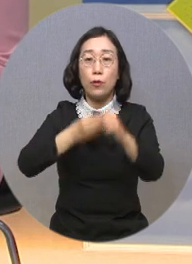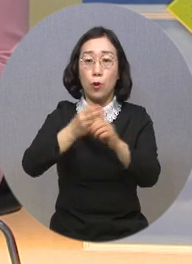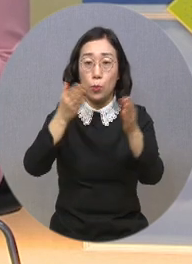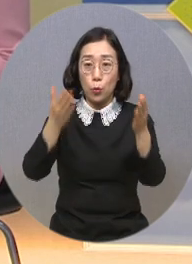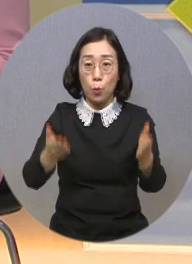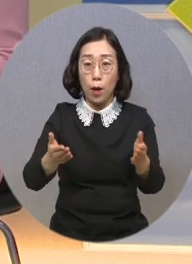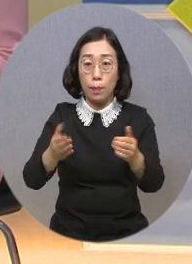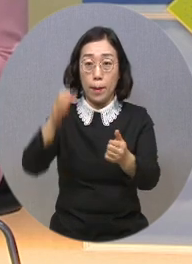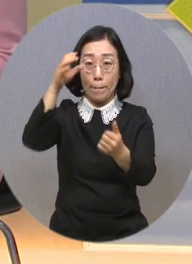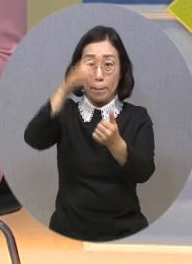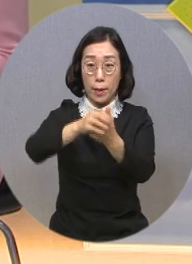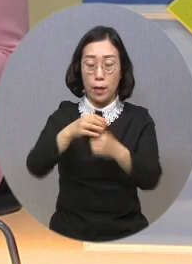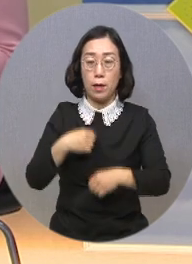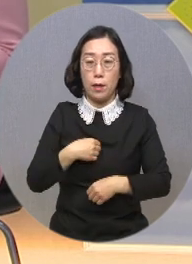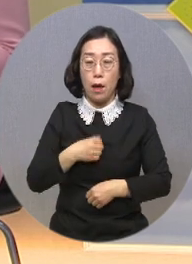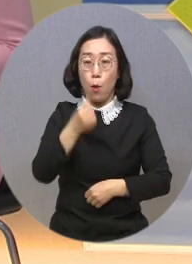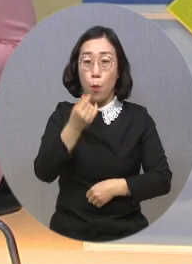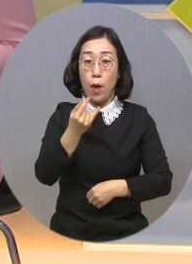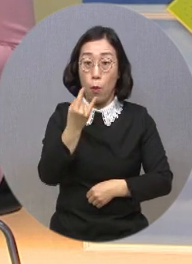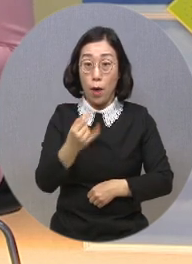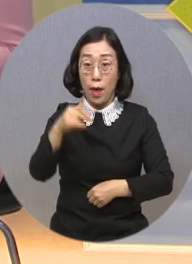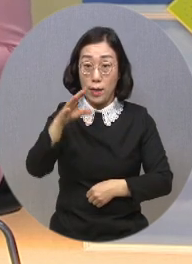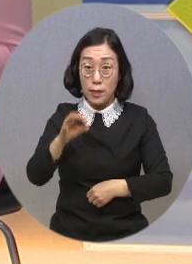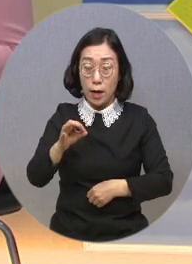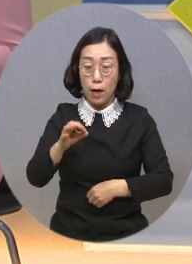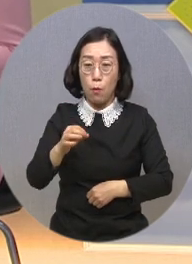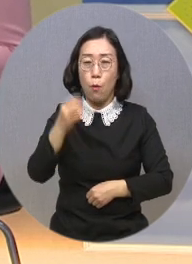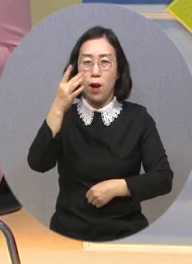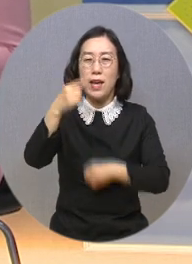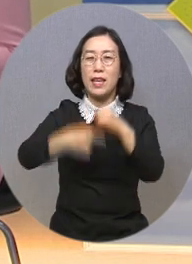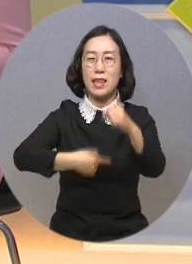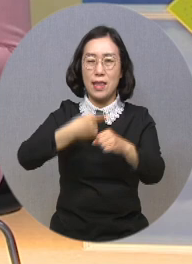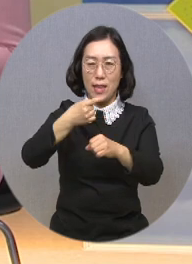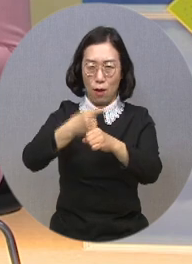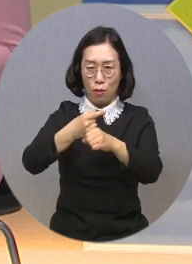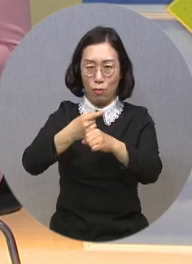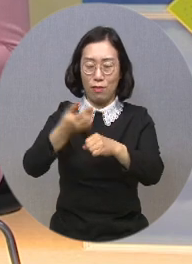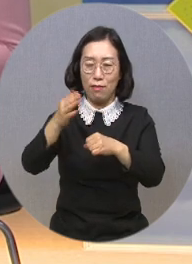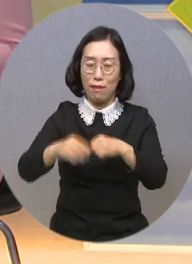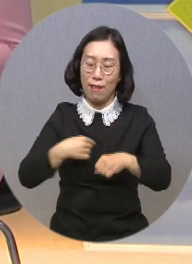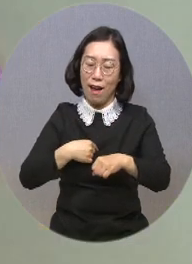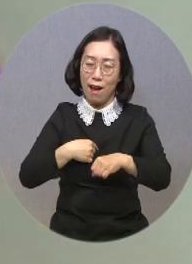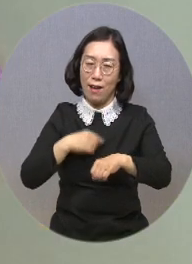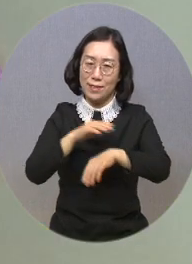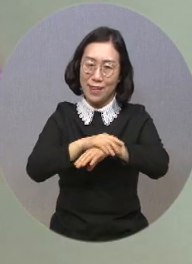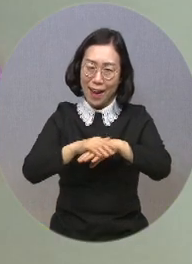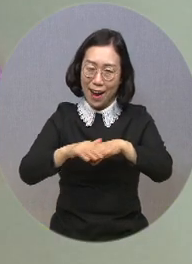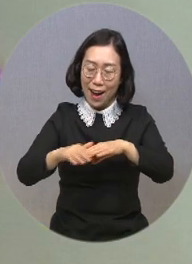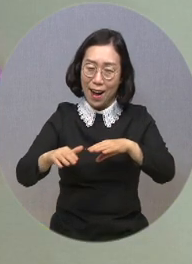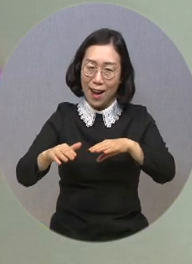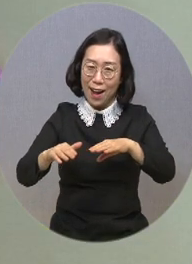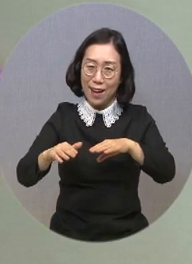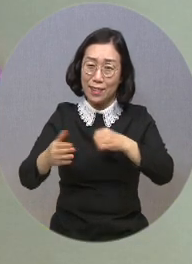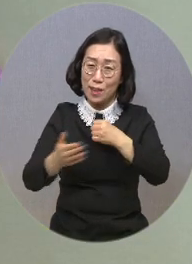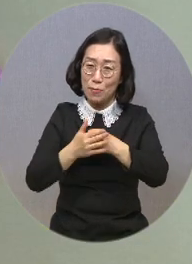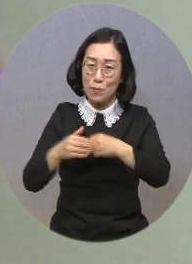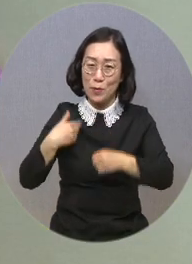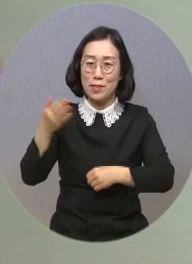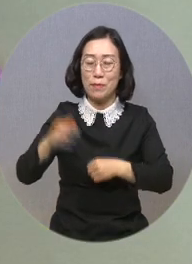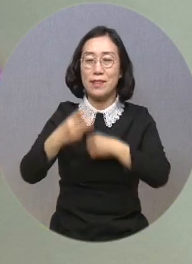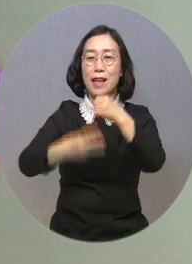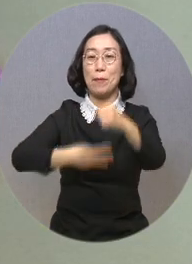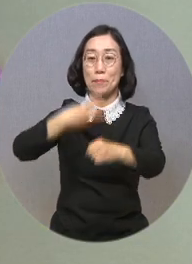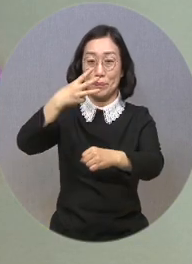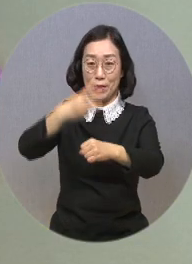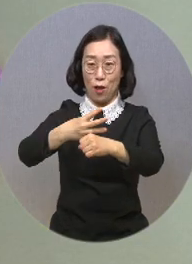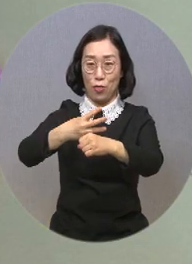하셨을까요? 원래 임기가 1년이었는데요. 저는 너무 잘해서인지 3년을 했습니다. 아, 네. 제